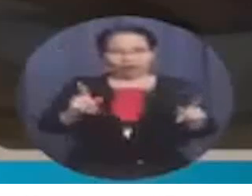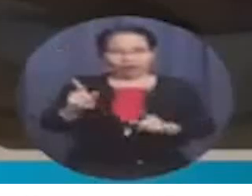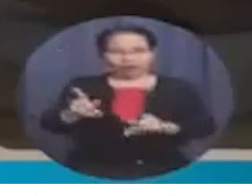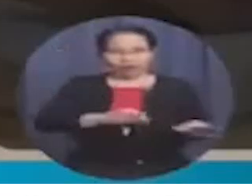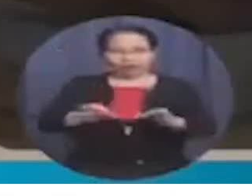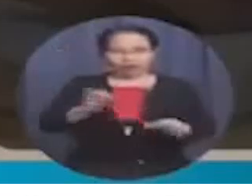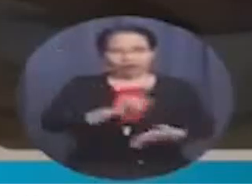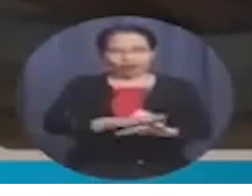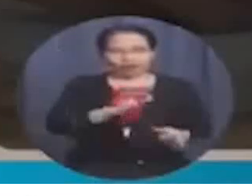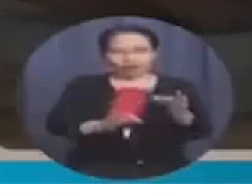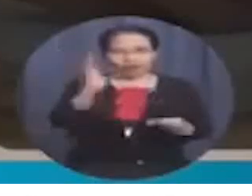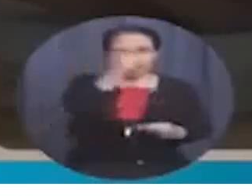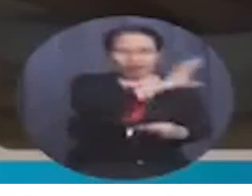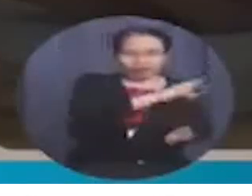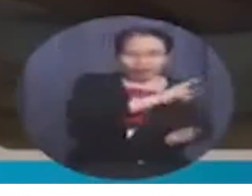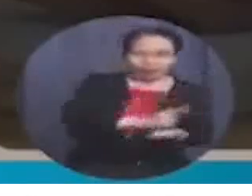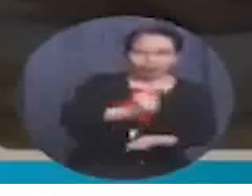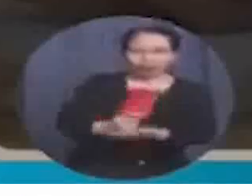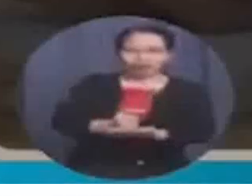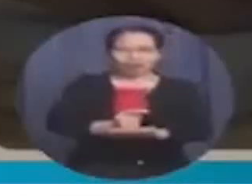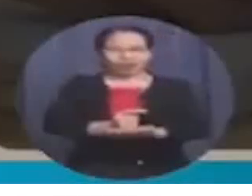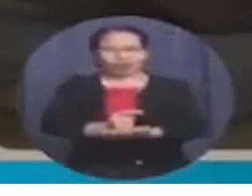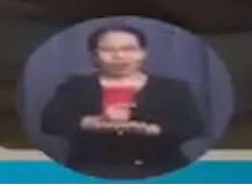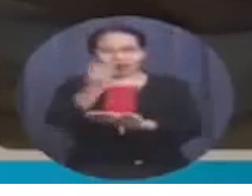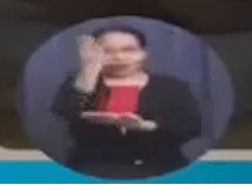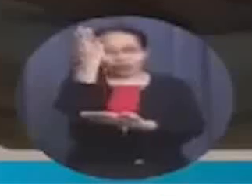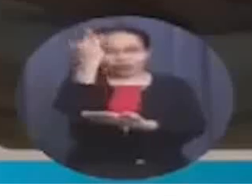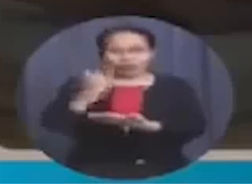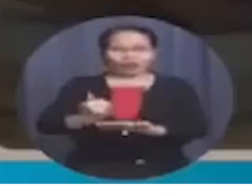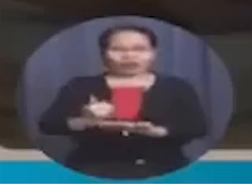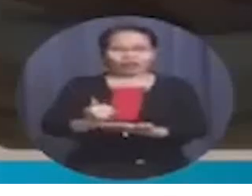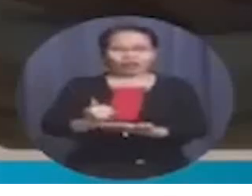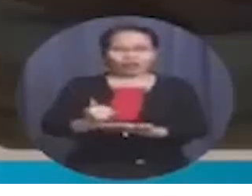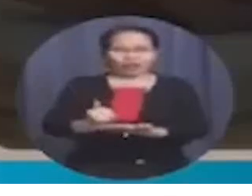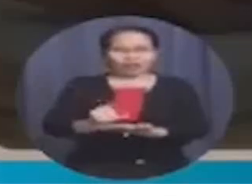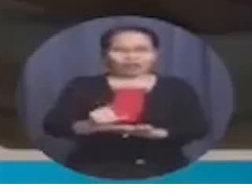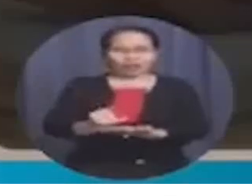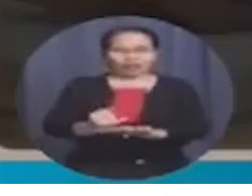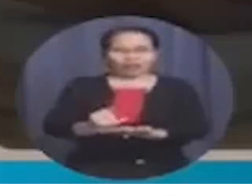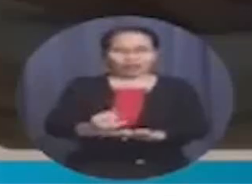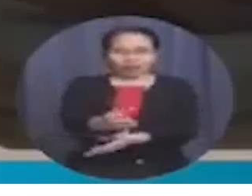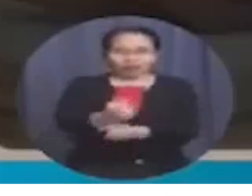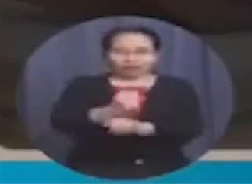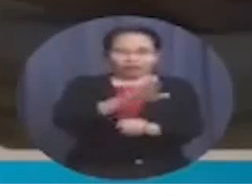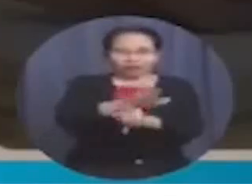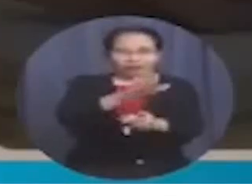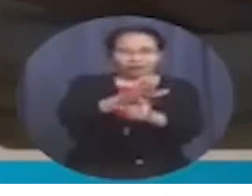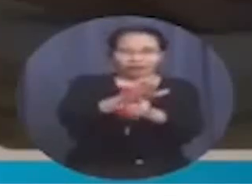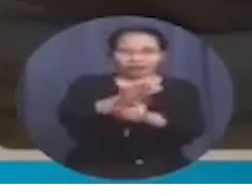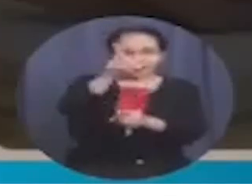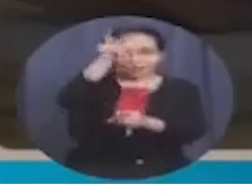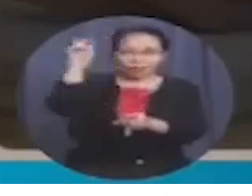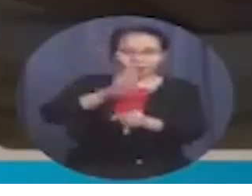dyan? Kung naghahanap ka ng totoo, why risk your salvation? Because of a popular